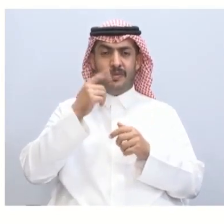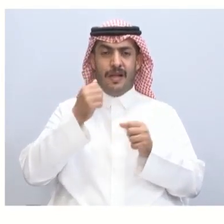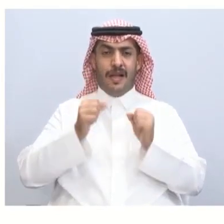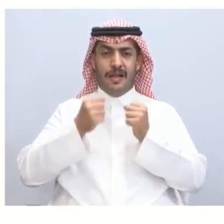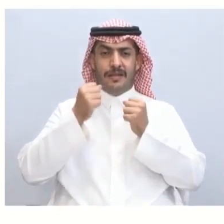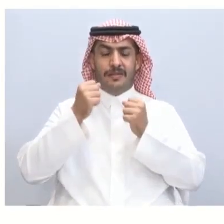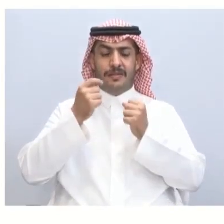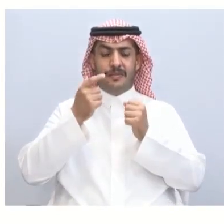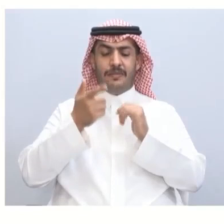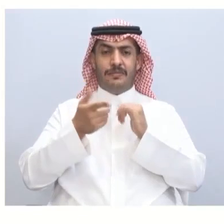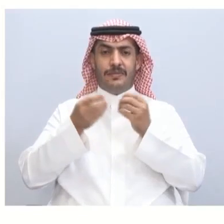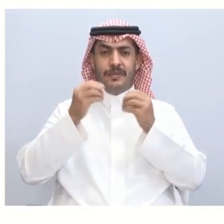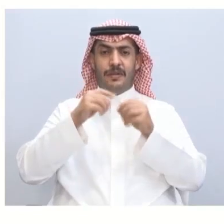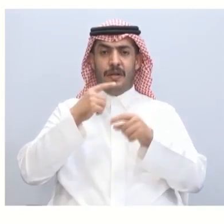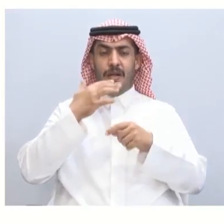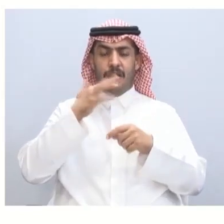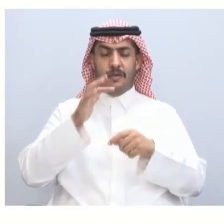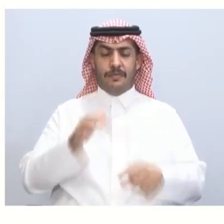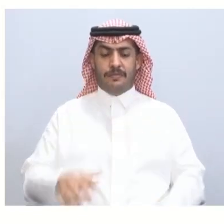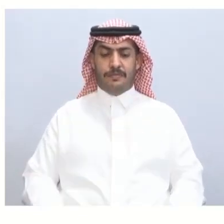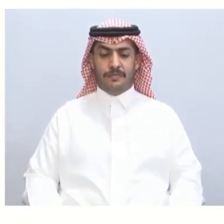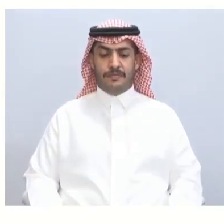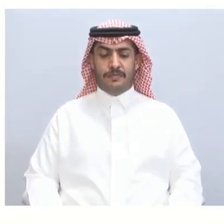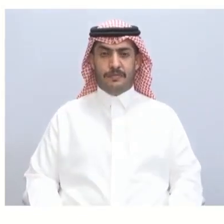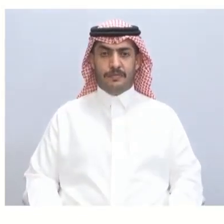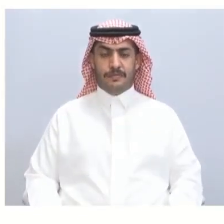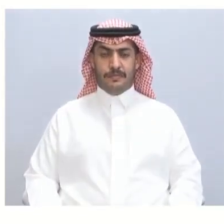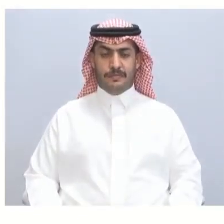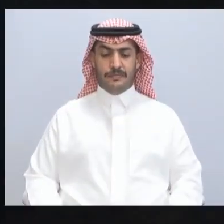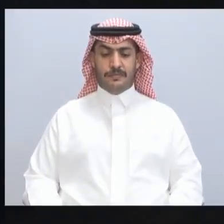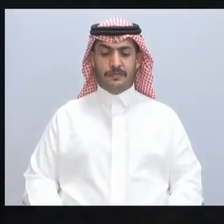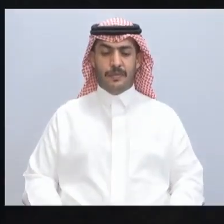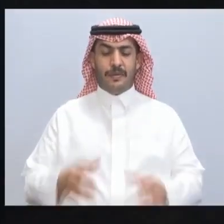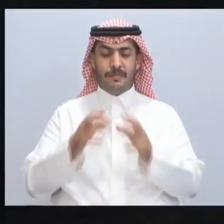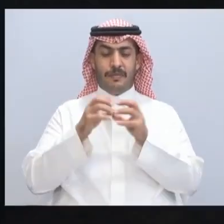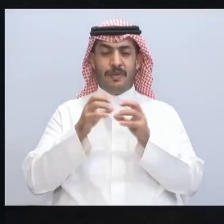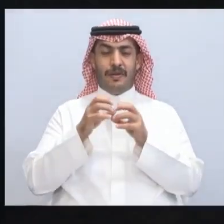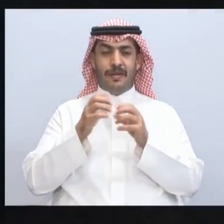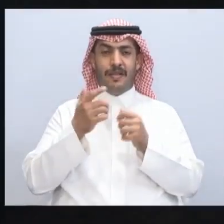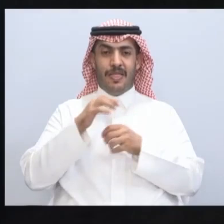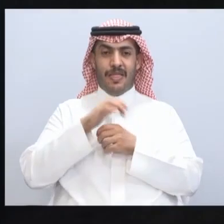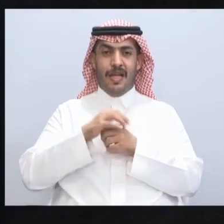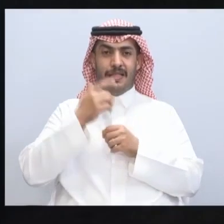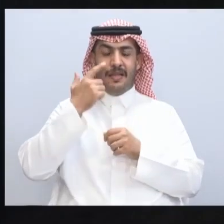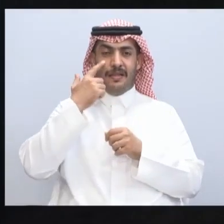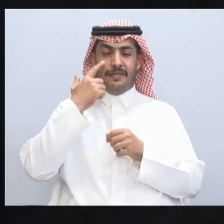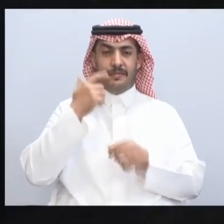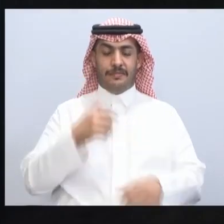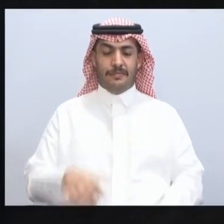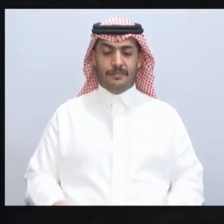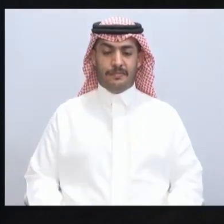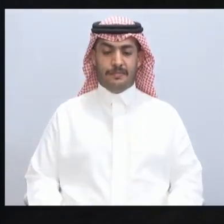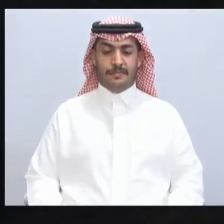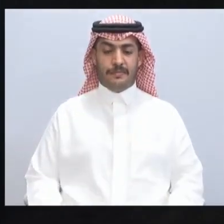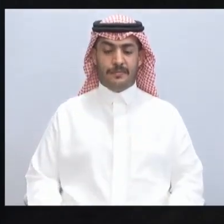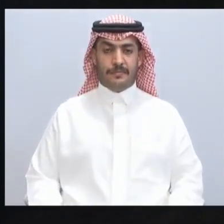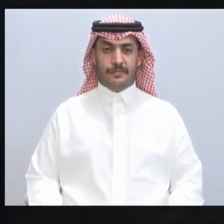انفعاليه حاده ومستمره مره اخرى ما هو مفهوم الضغوط الحياتيه